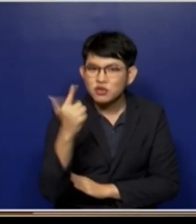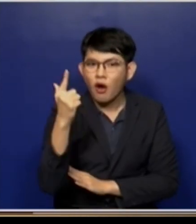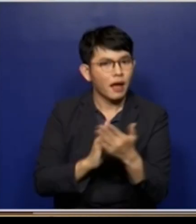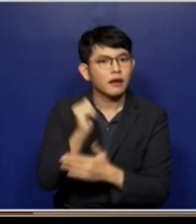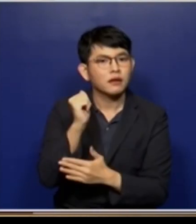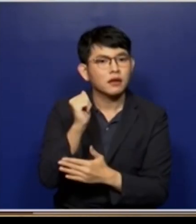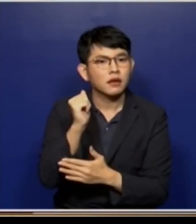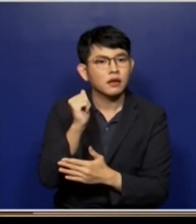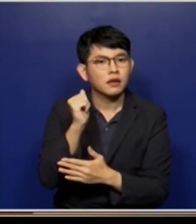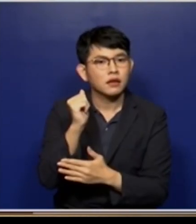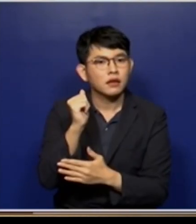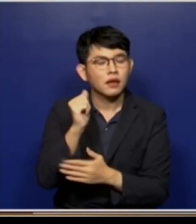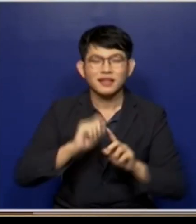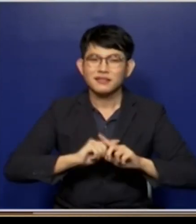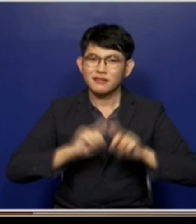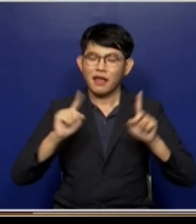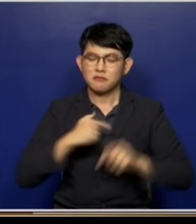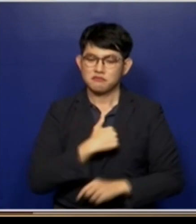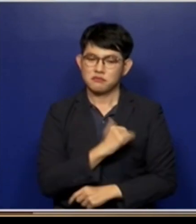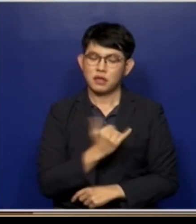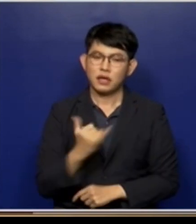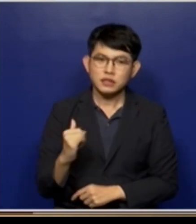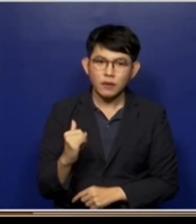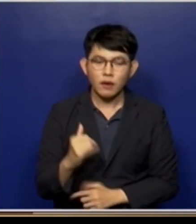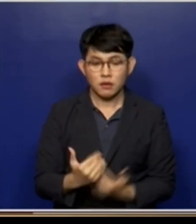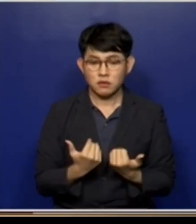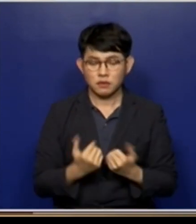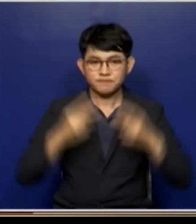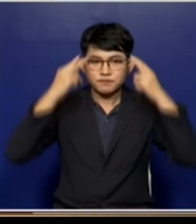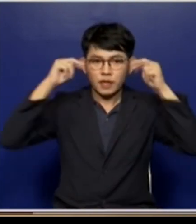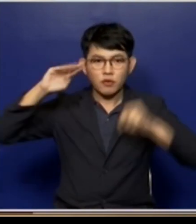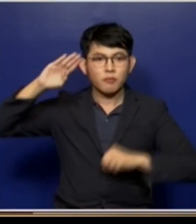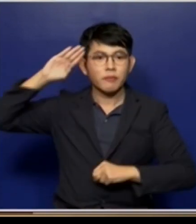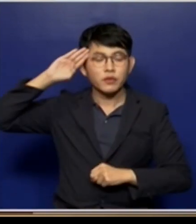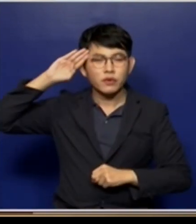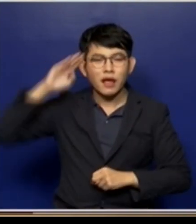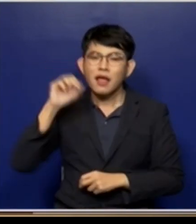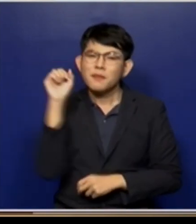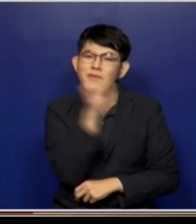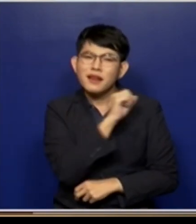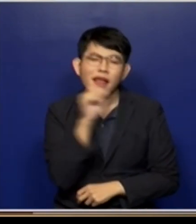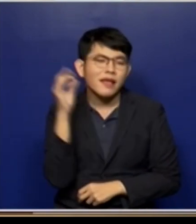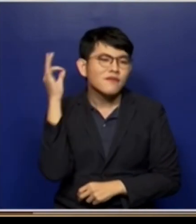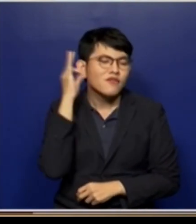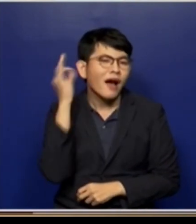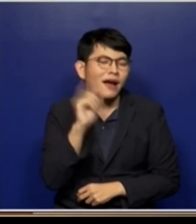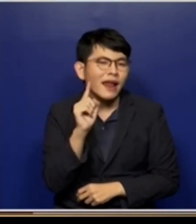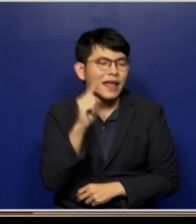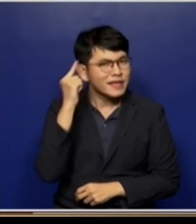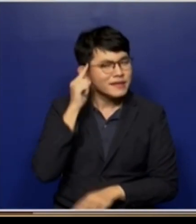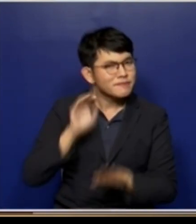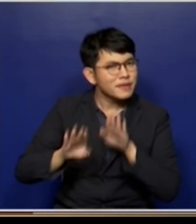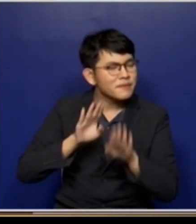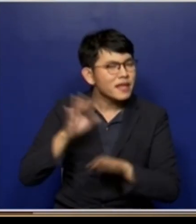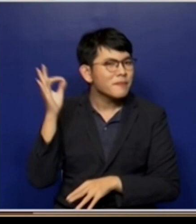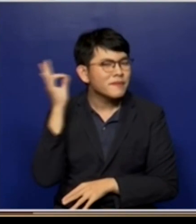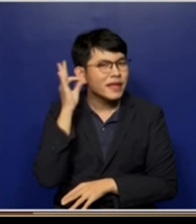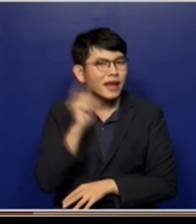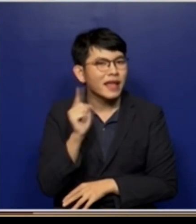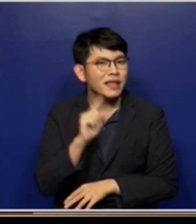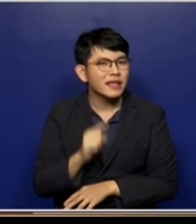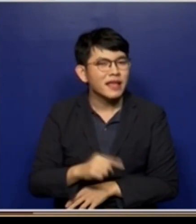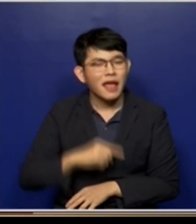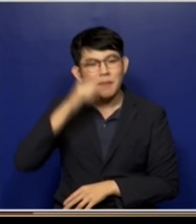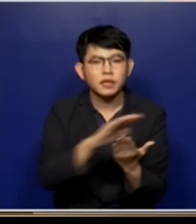หมดค่ะแต่ที่ฉันไม่แน่ใจนะคะว่าสำหรับคนนี้ประยุทธ์เองเพลงที่ท่านต้องฟังอาจจะต้องเป็นเพลงหนักแผ่น